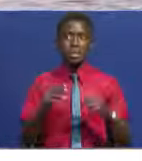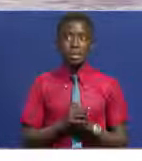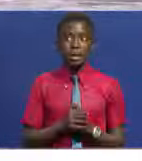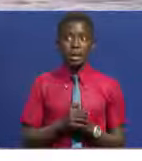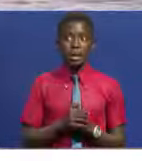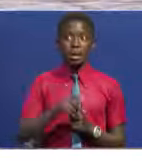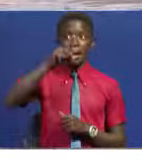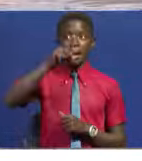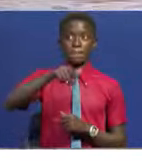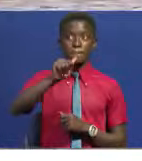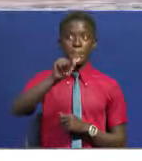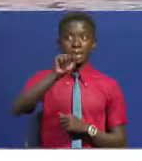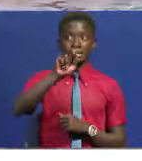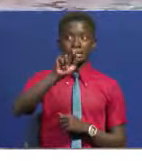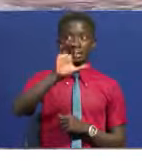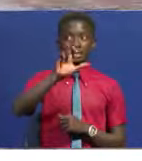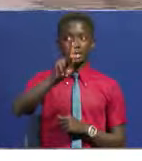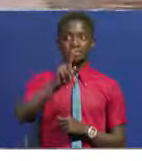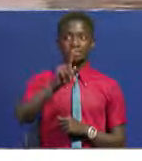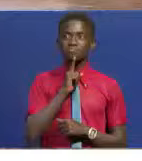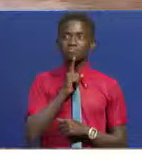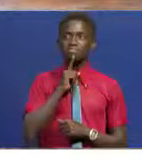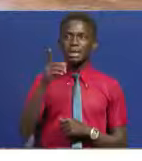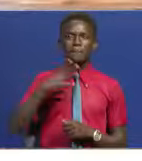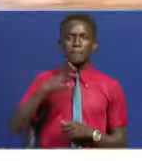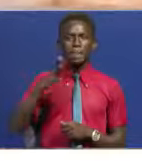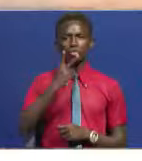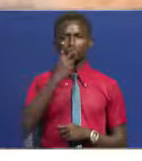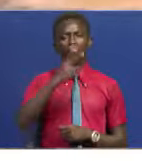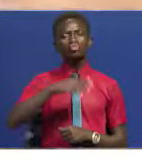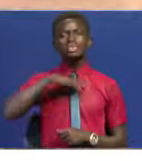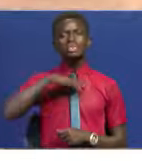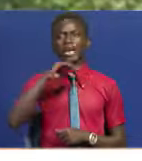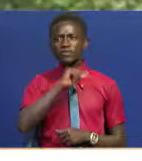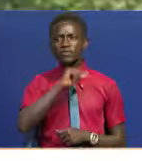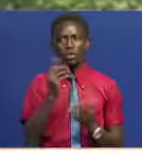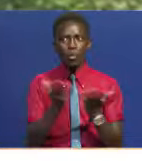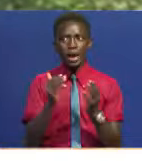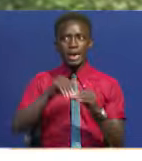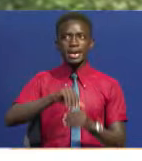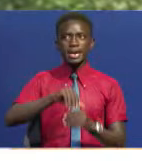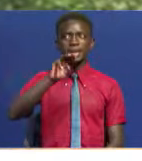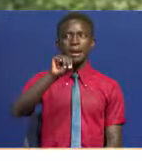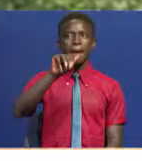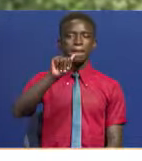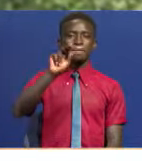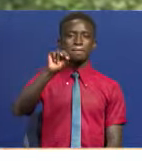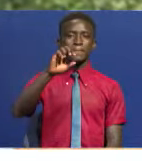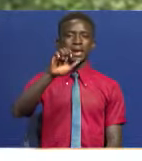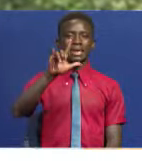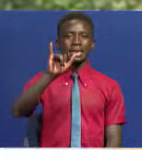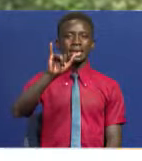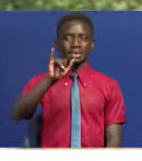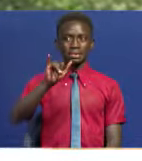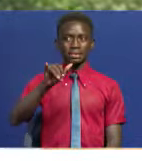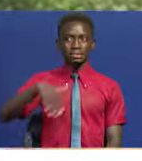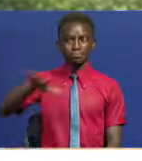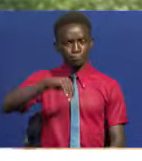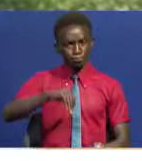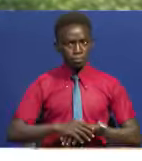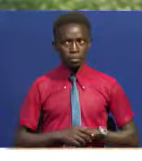alisema mafuriko hayo yalisababisha vifo vya watu wawili katika mtaa wa mabanda wa Mangeli. Nasikia kaunti inaambia watu